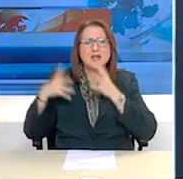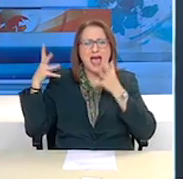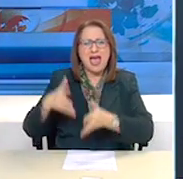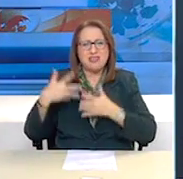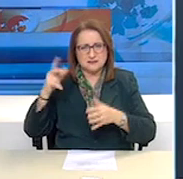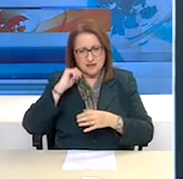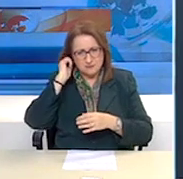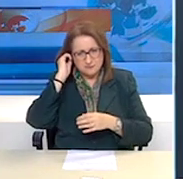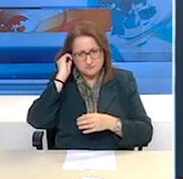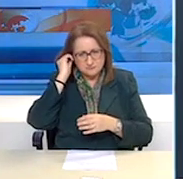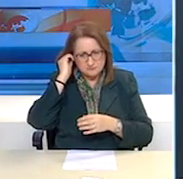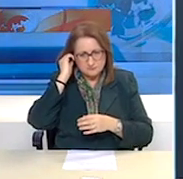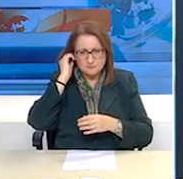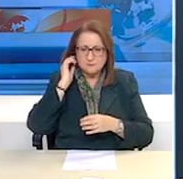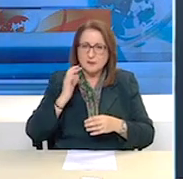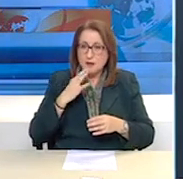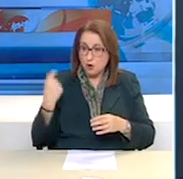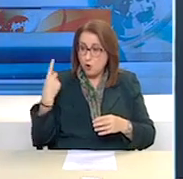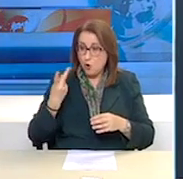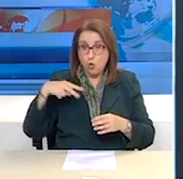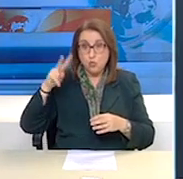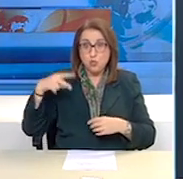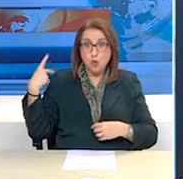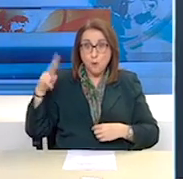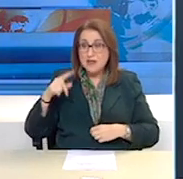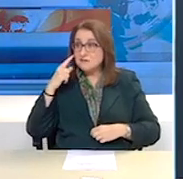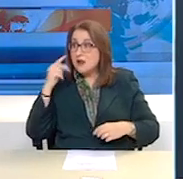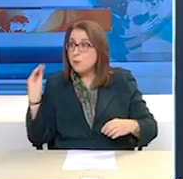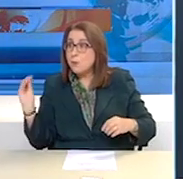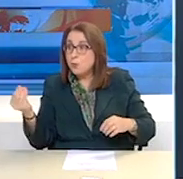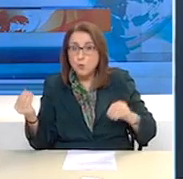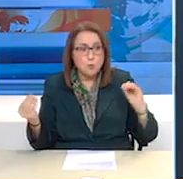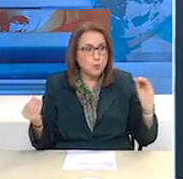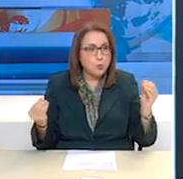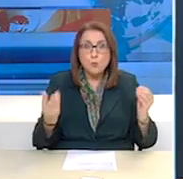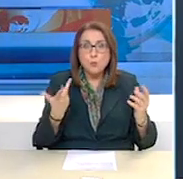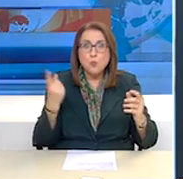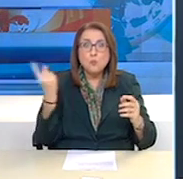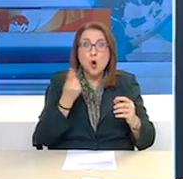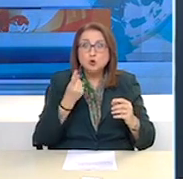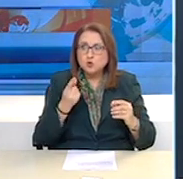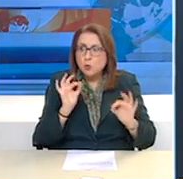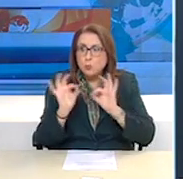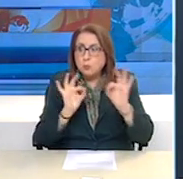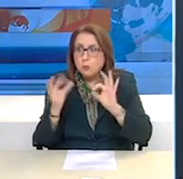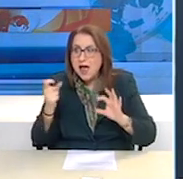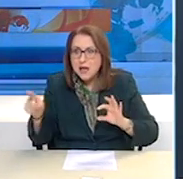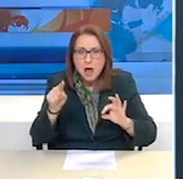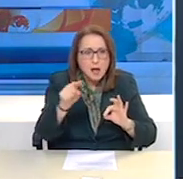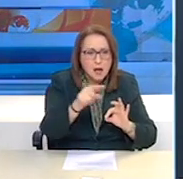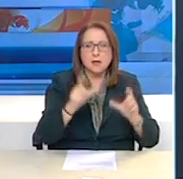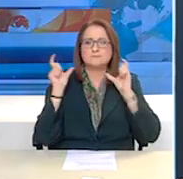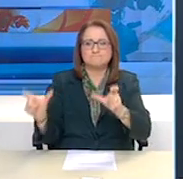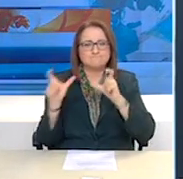επιδημιολογικό φορτίο των τελευταίων 48 ωρών μας αναγκάζει να προχωρήσουμε στην απόφασή μας αυτή και επιφυλασσόμαστε για περαιτέρω